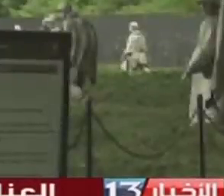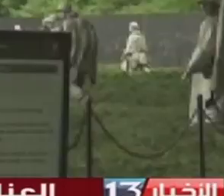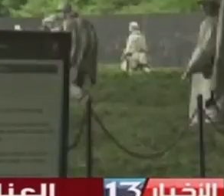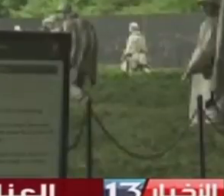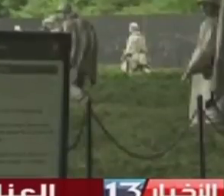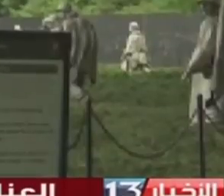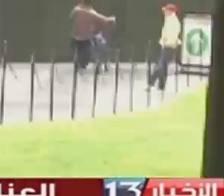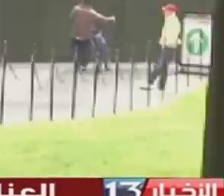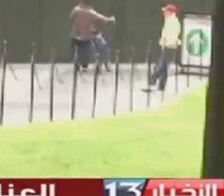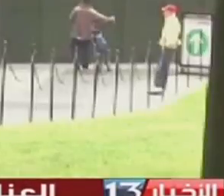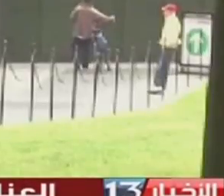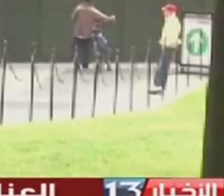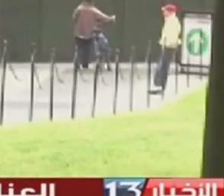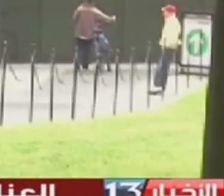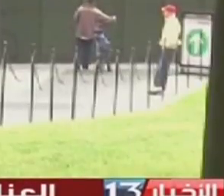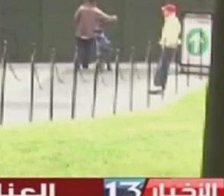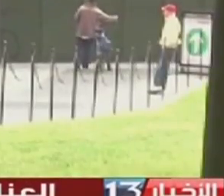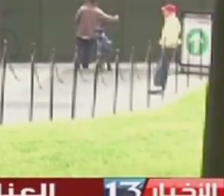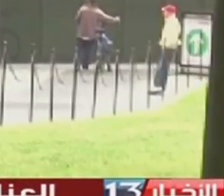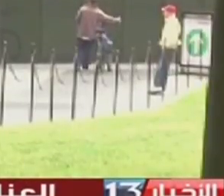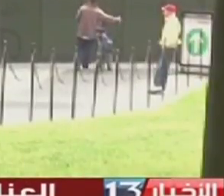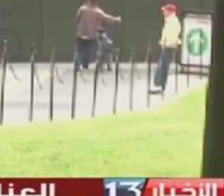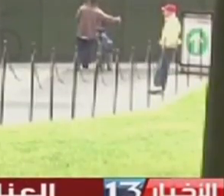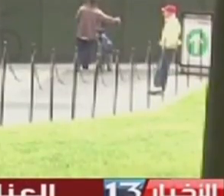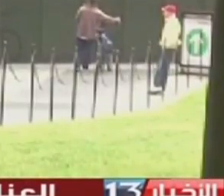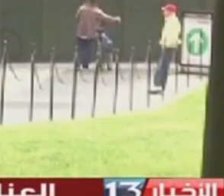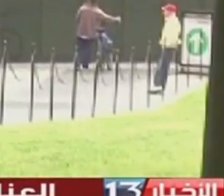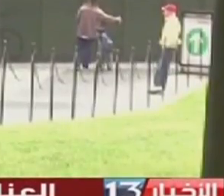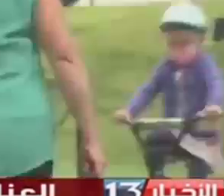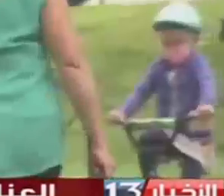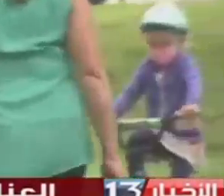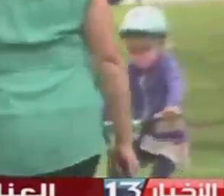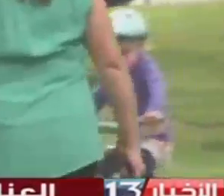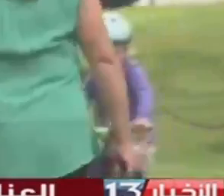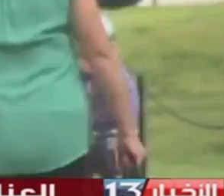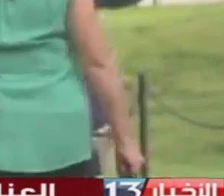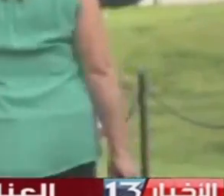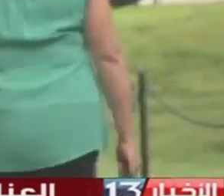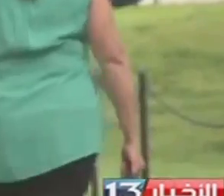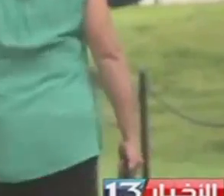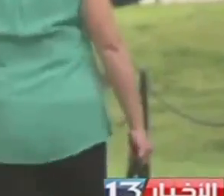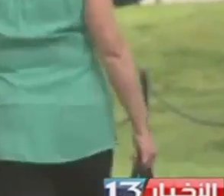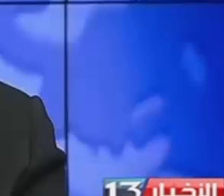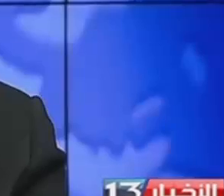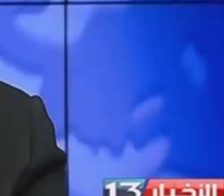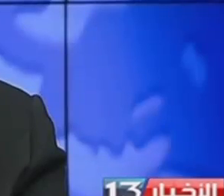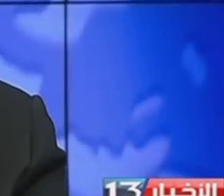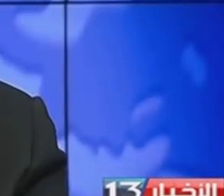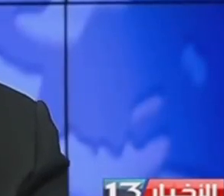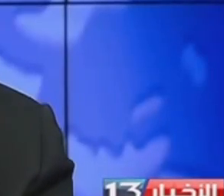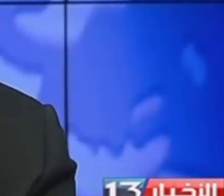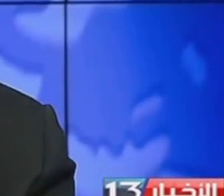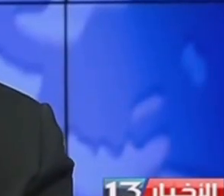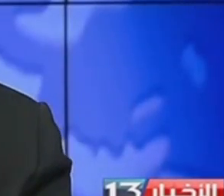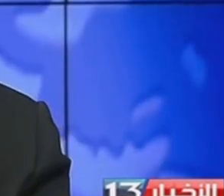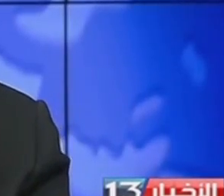عدد الوفيات بفيروس كورونا في الولايات المتحدة يتجاوز 94,000، والأمم المتحدة تحذر من أزمة تنموية